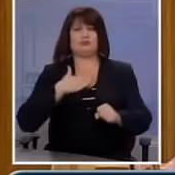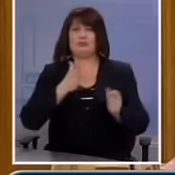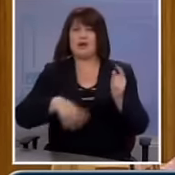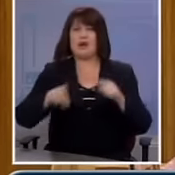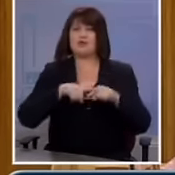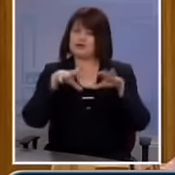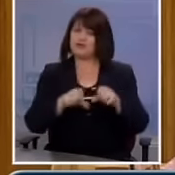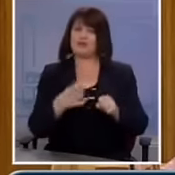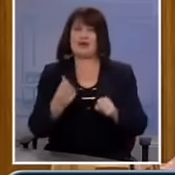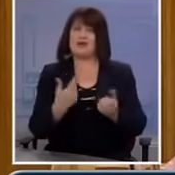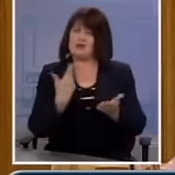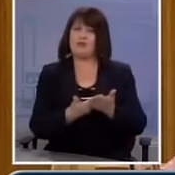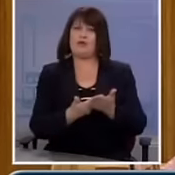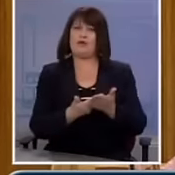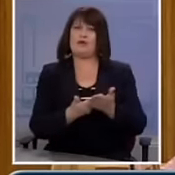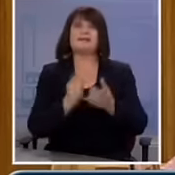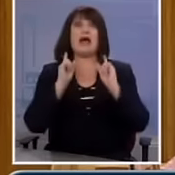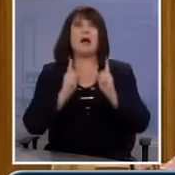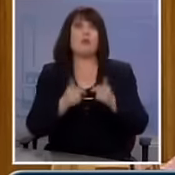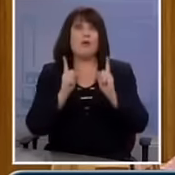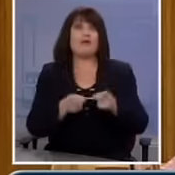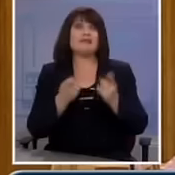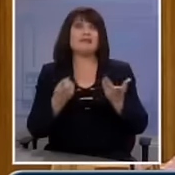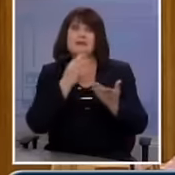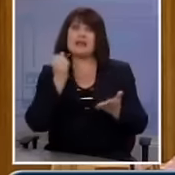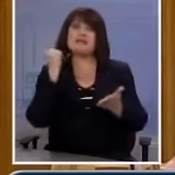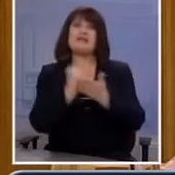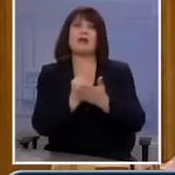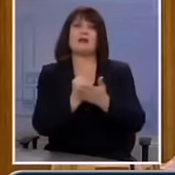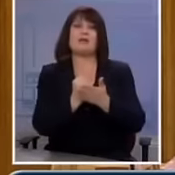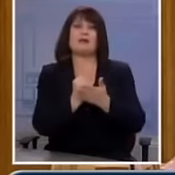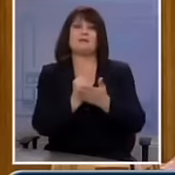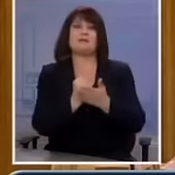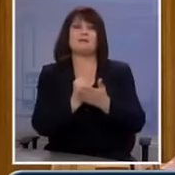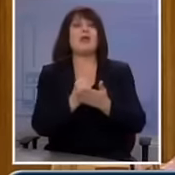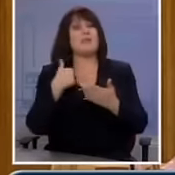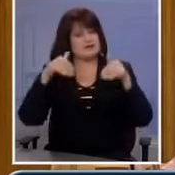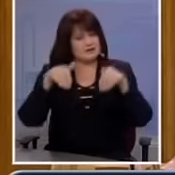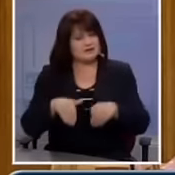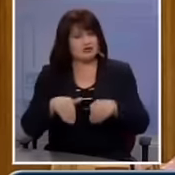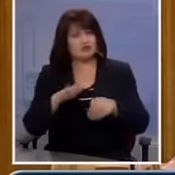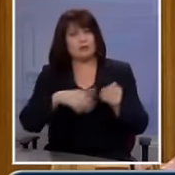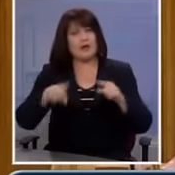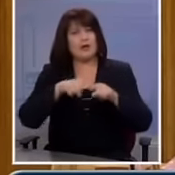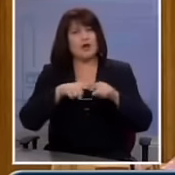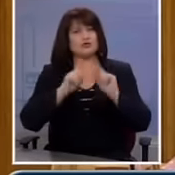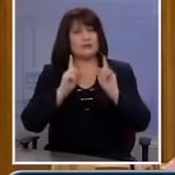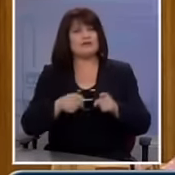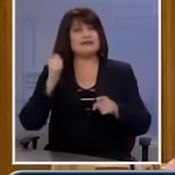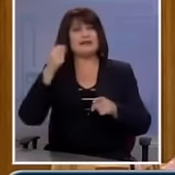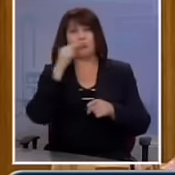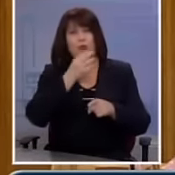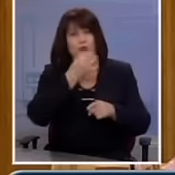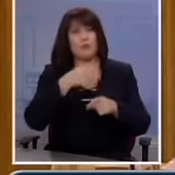θα σφραγίσει με την όποια απόφασή του, η οποία προφανώς θα γίνει σεβαστή, όπως τόνισε χθες ο